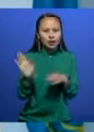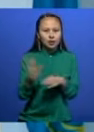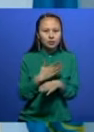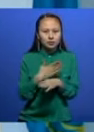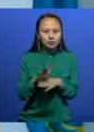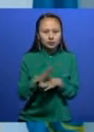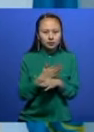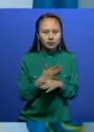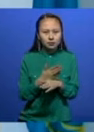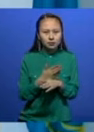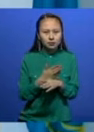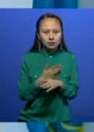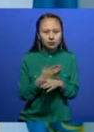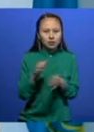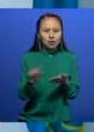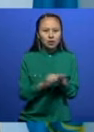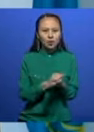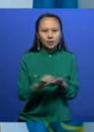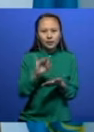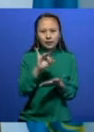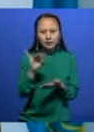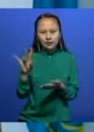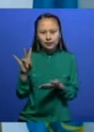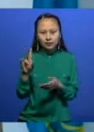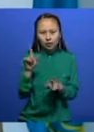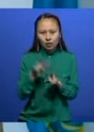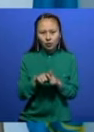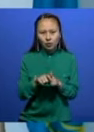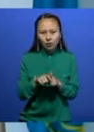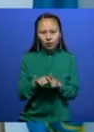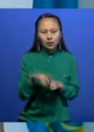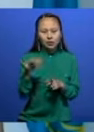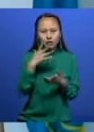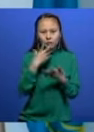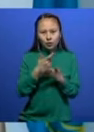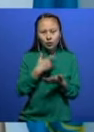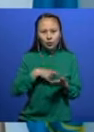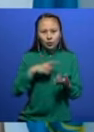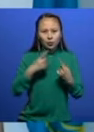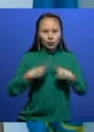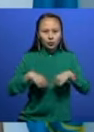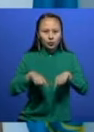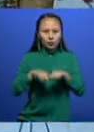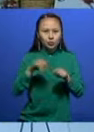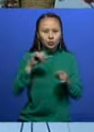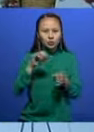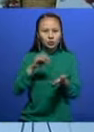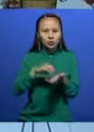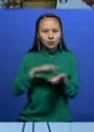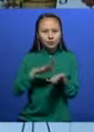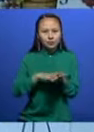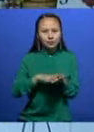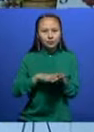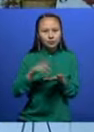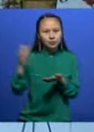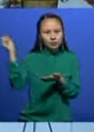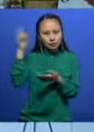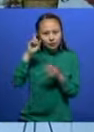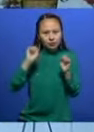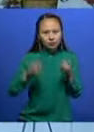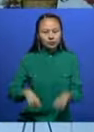куәландыратын құжаттың ин номері арқылы өзінің учаскенің адресін көріп білуге